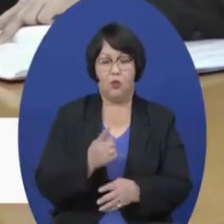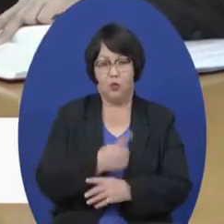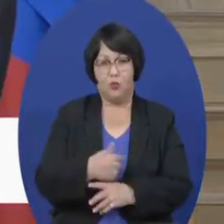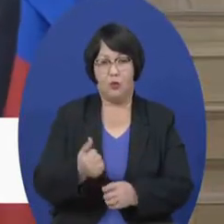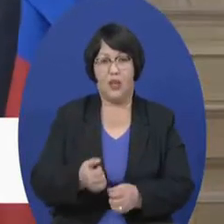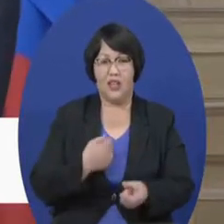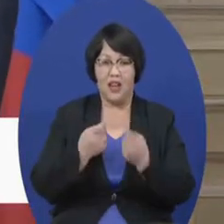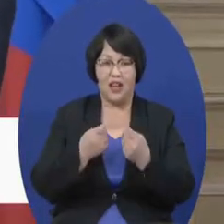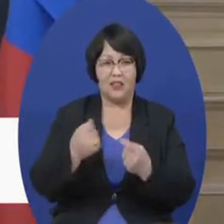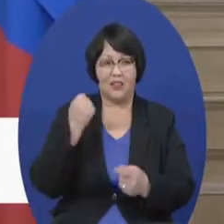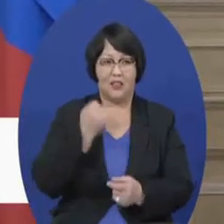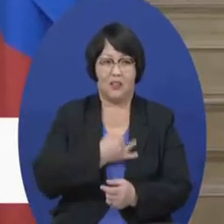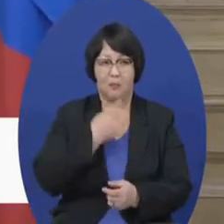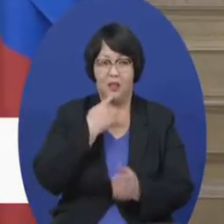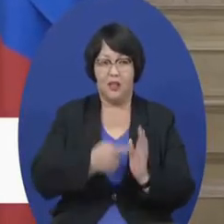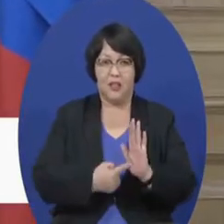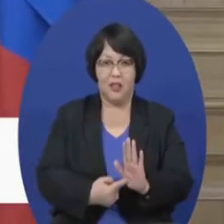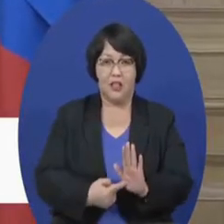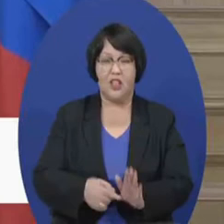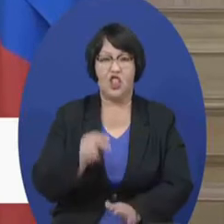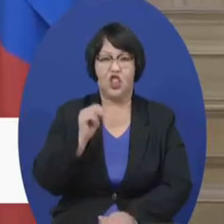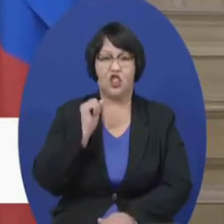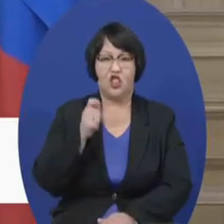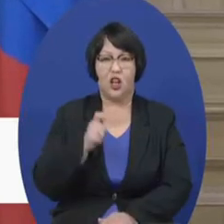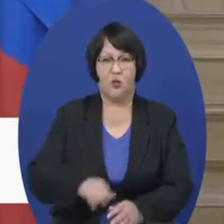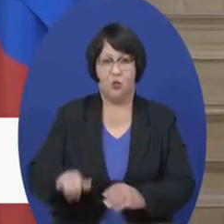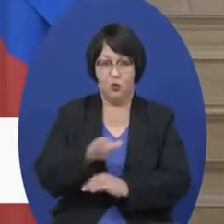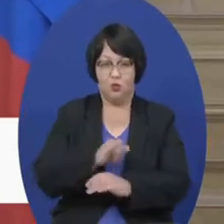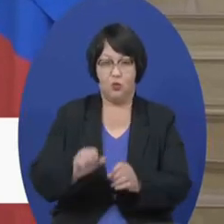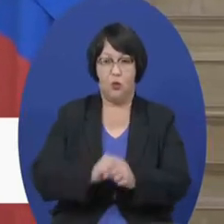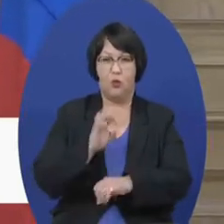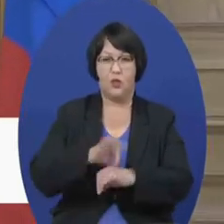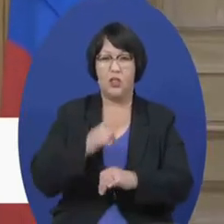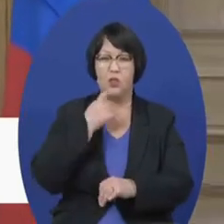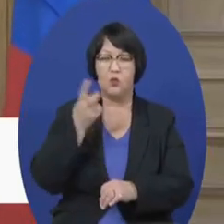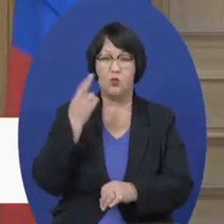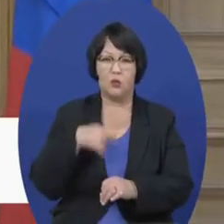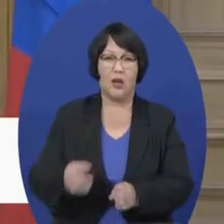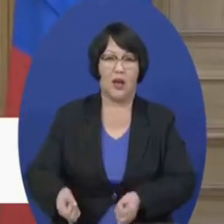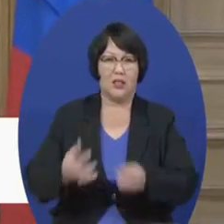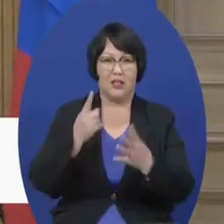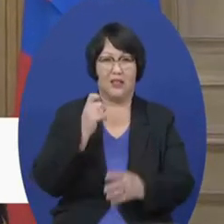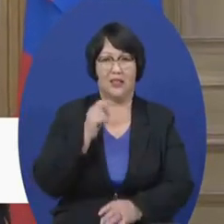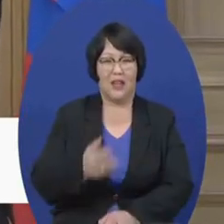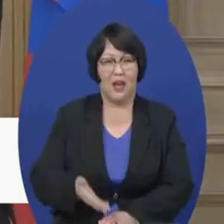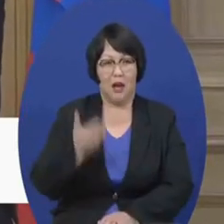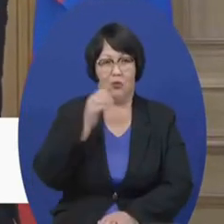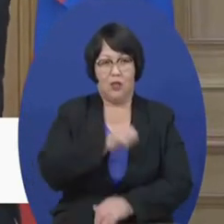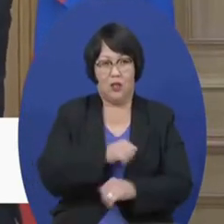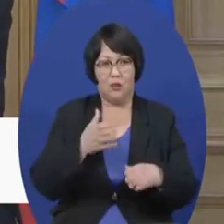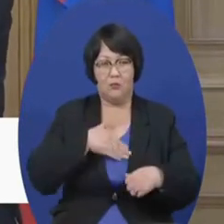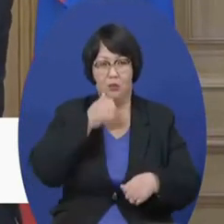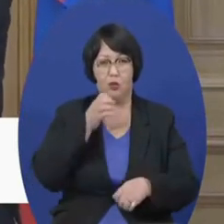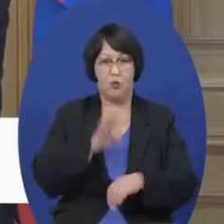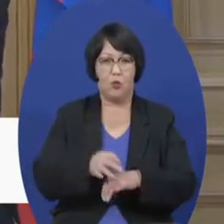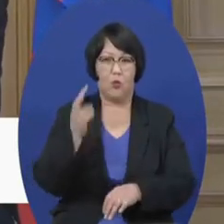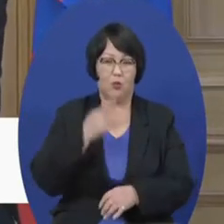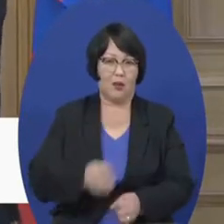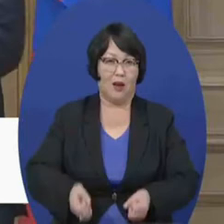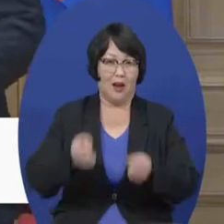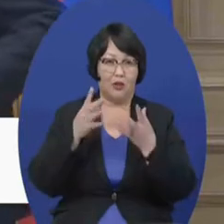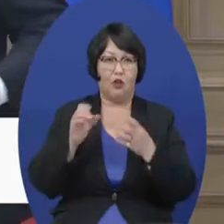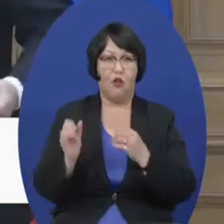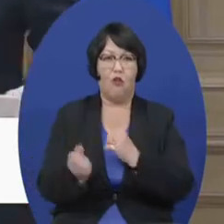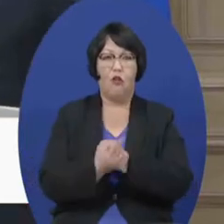байгаагаа илэрхийллээ. Сар тахлын халдвар Бүгд Найрамдах Чех улсад ихээхэн хүндрэл учруулж 1 сая гаруй иргэн өвчлөсөн учраас онц байдал зарласныг элчин